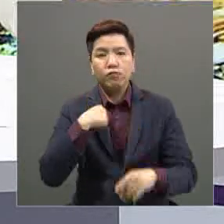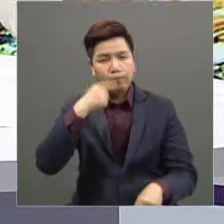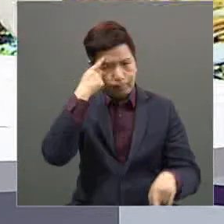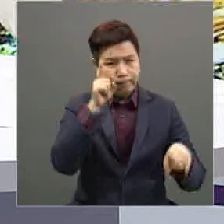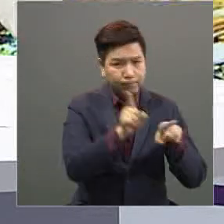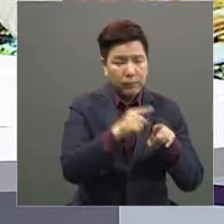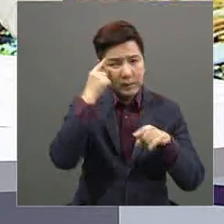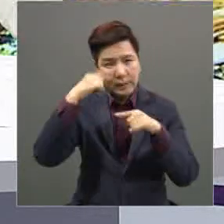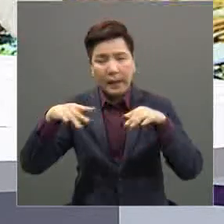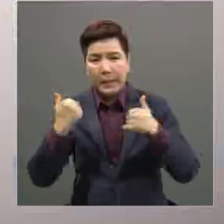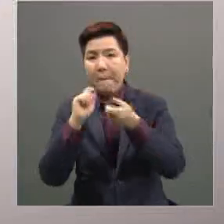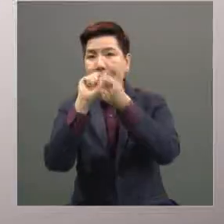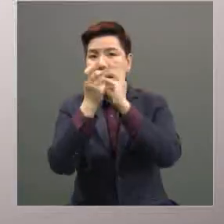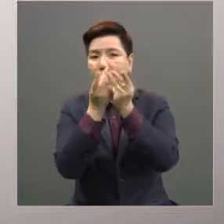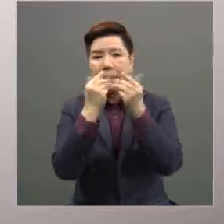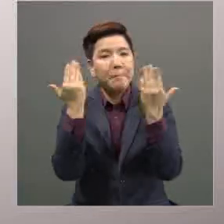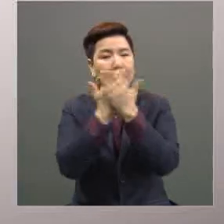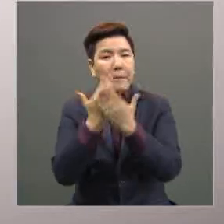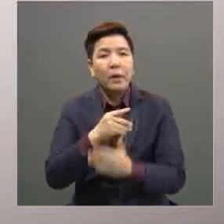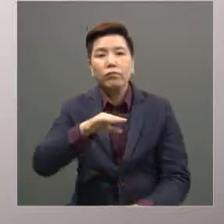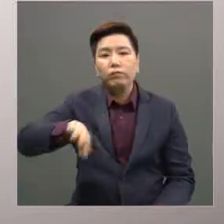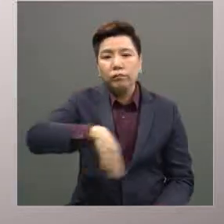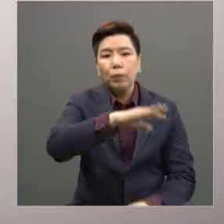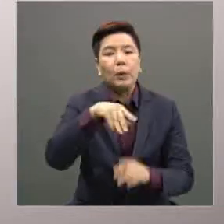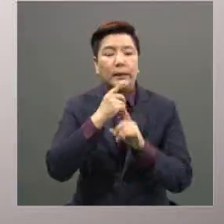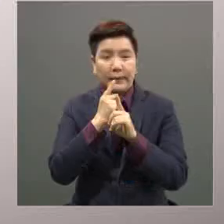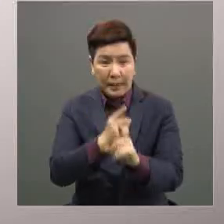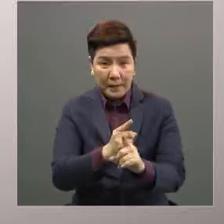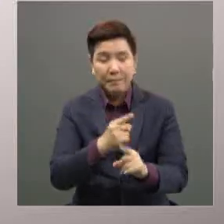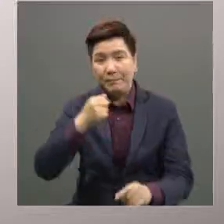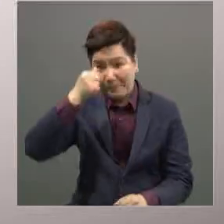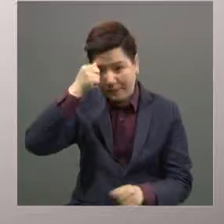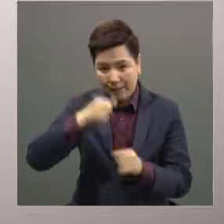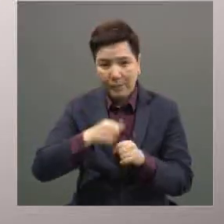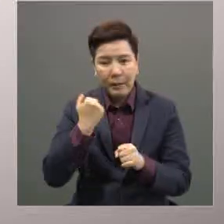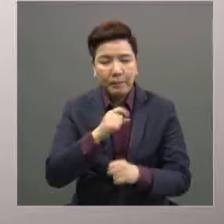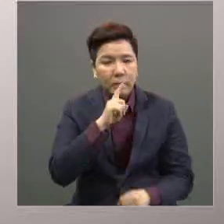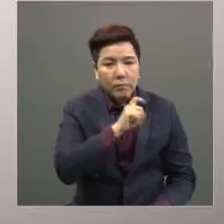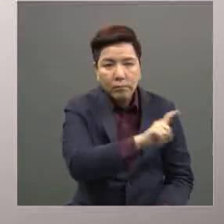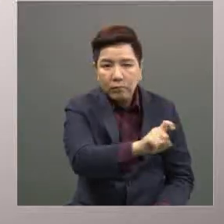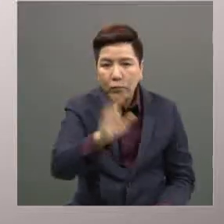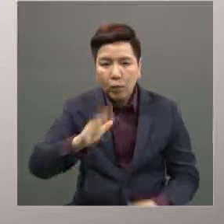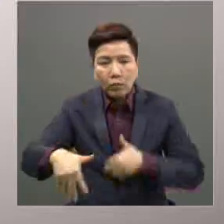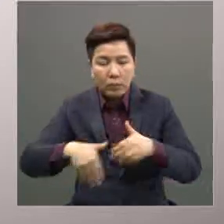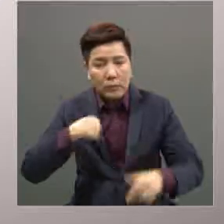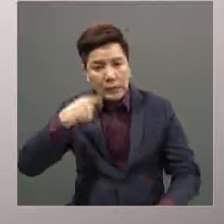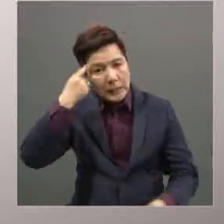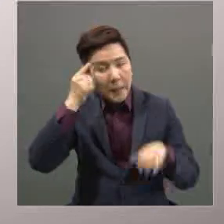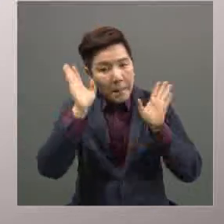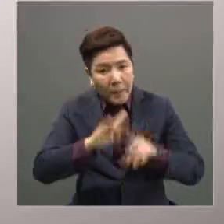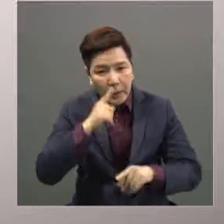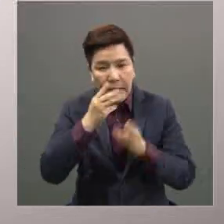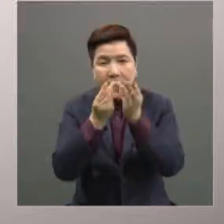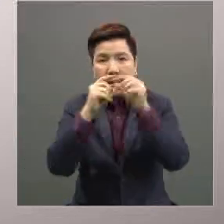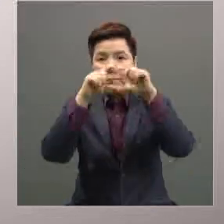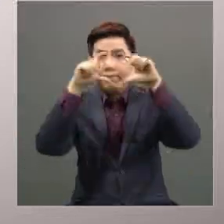ไม่เห็นด้วยนะครับแต่เมื่อปรับไปแล้วก็ต้องมีการใช้ไปตามที่มีการปรับนะครับทีนี้มีการทำโพลนะครับหรือว่าการสำรวจความคิดเห็นนะครับว่า